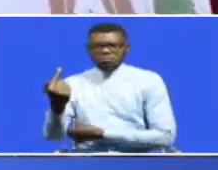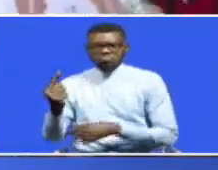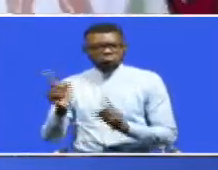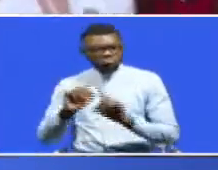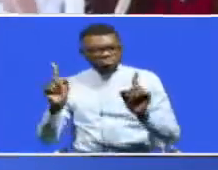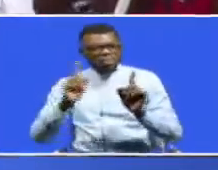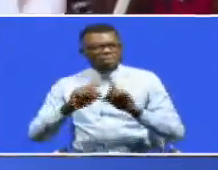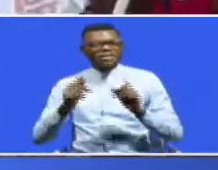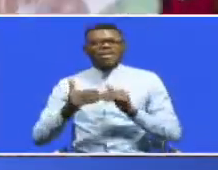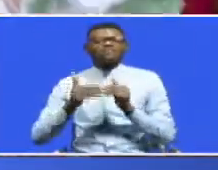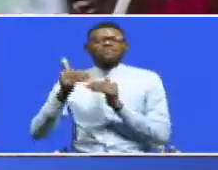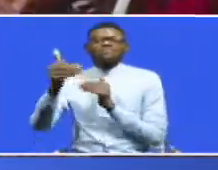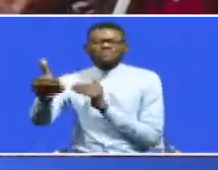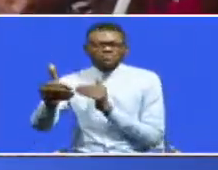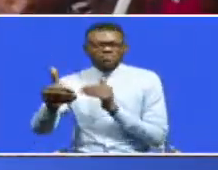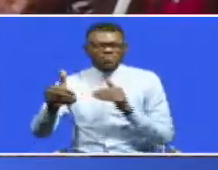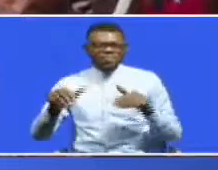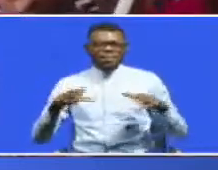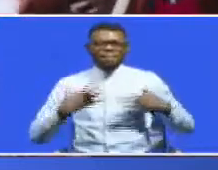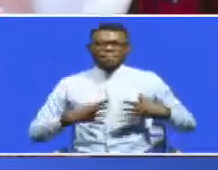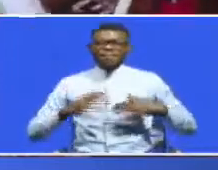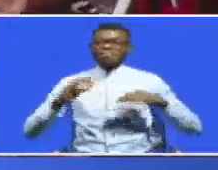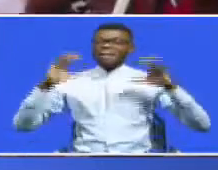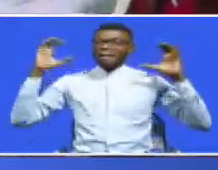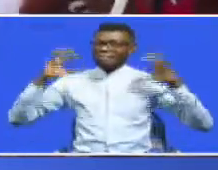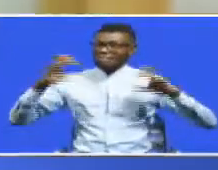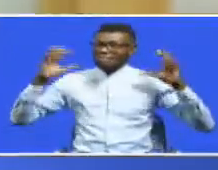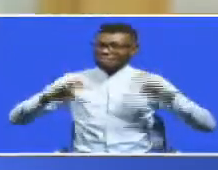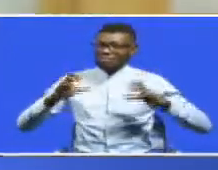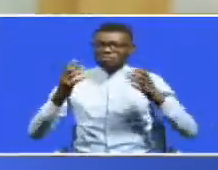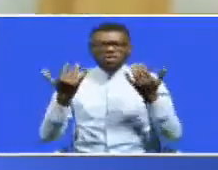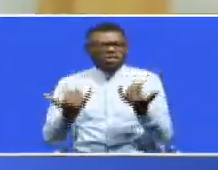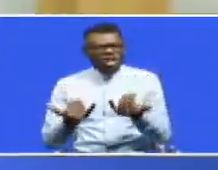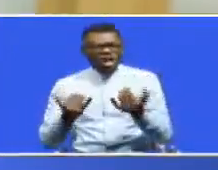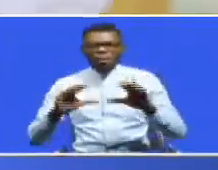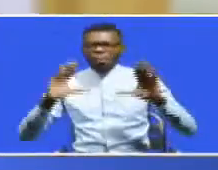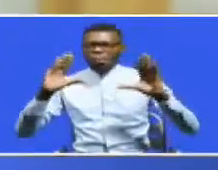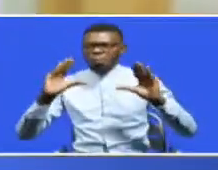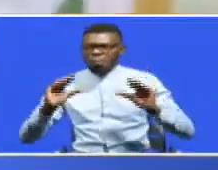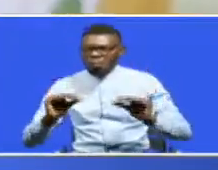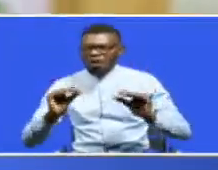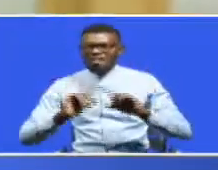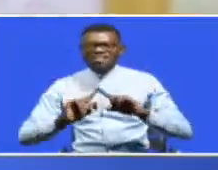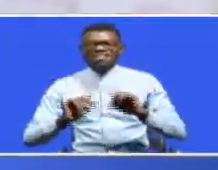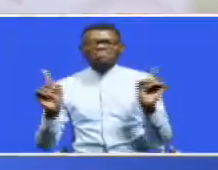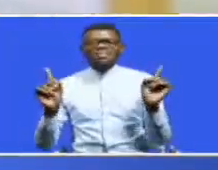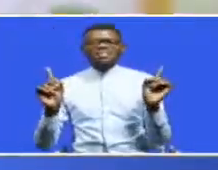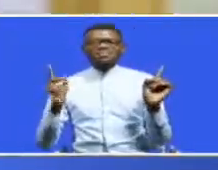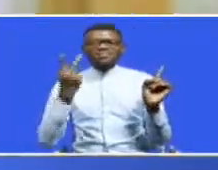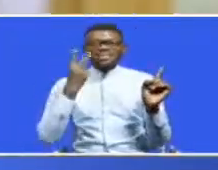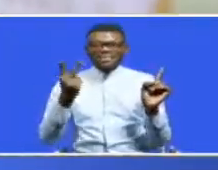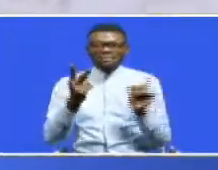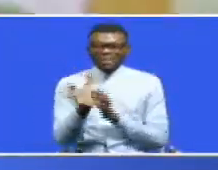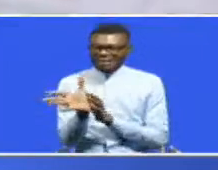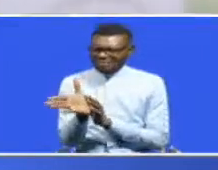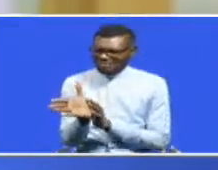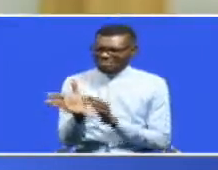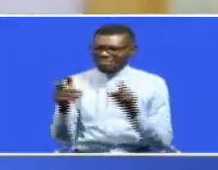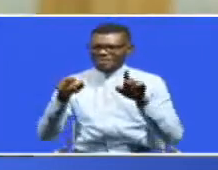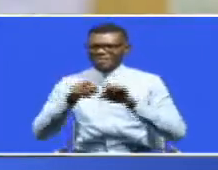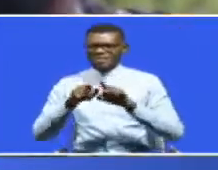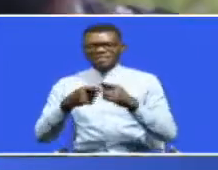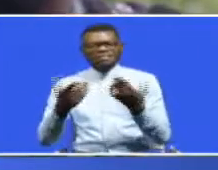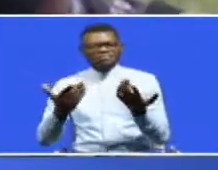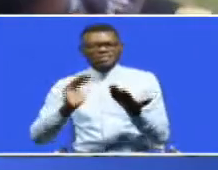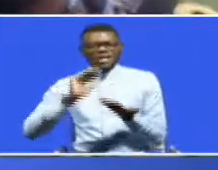coming generation. Tunaanza kuona mvua ikuji vile inatakikana, na tunaona samaki haipatikani vile ilikuwa